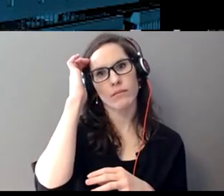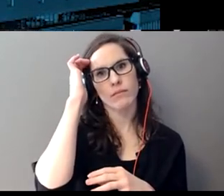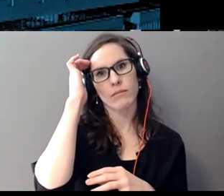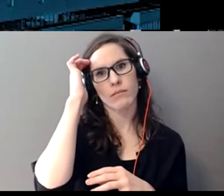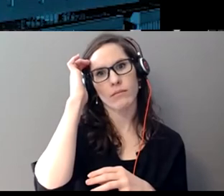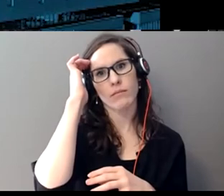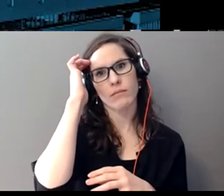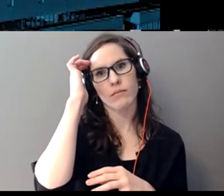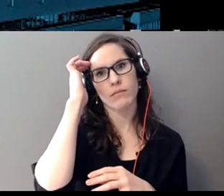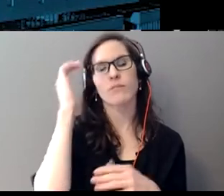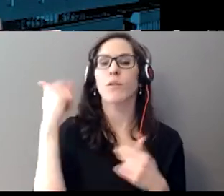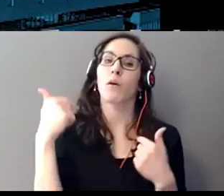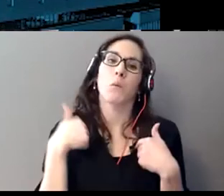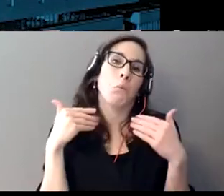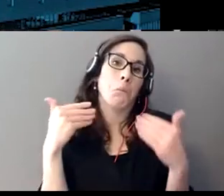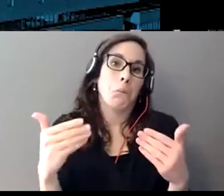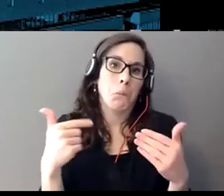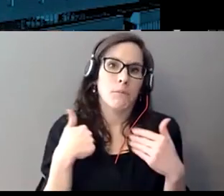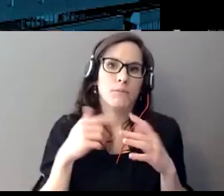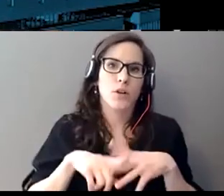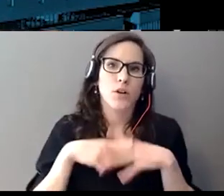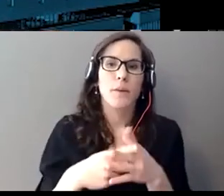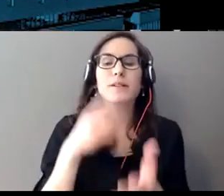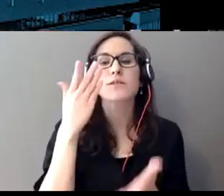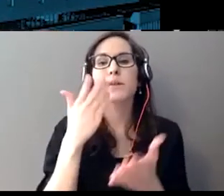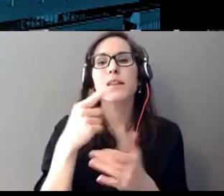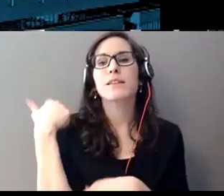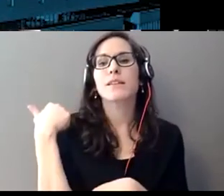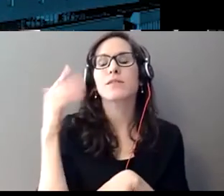je vais commencer peut-être avec ta dernière intervention Véro